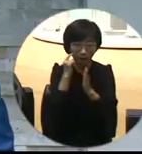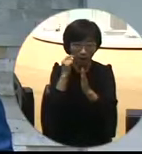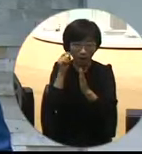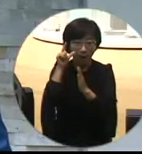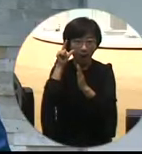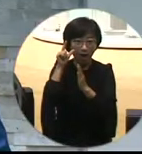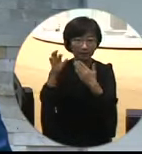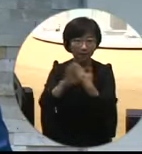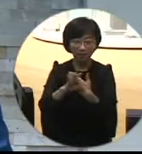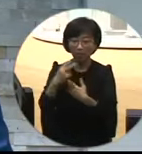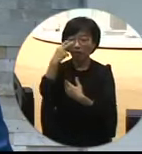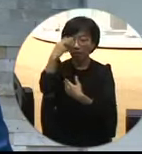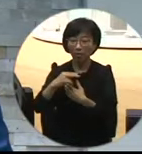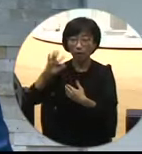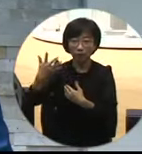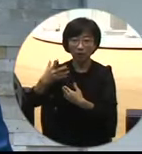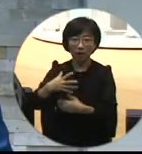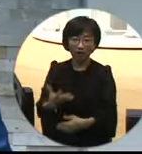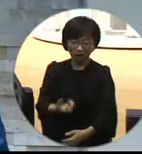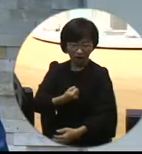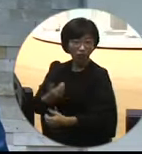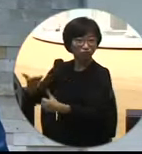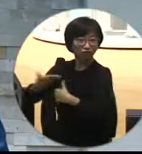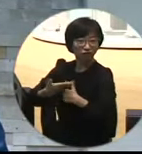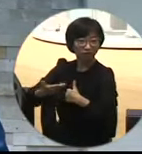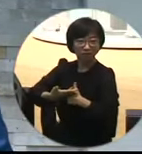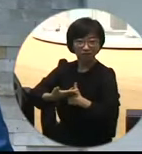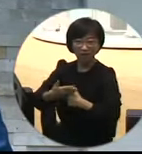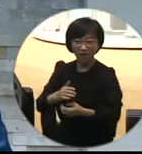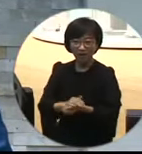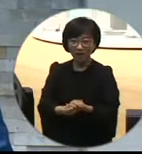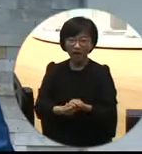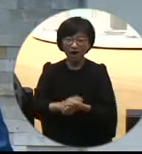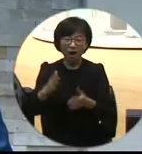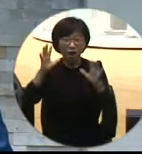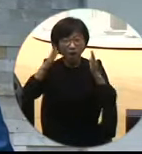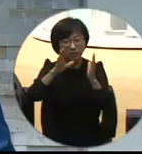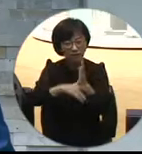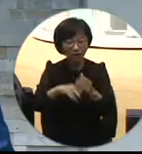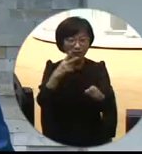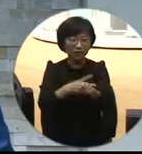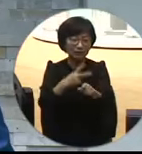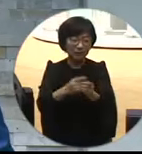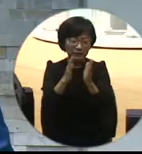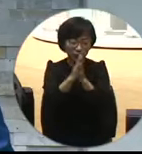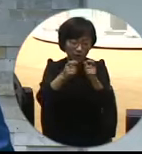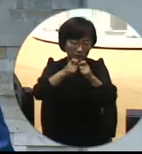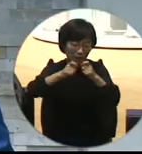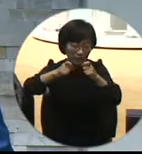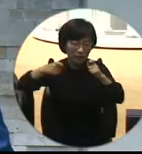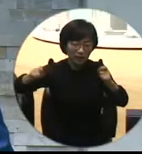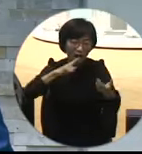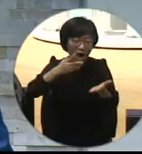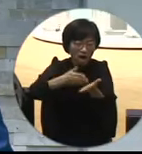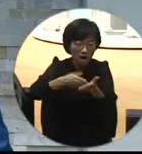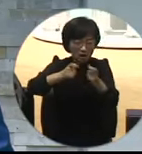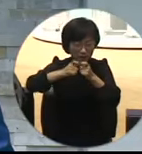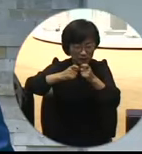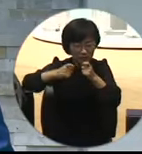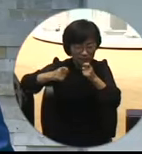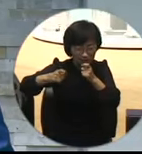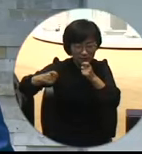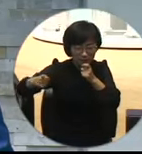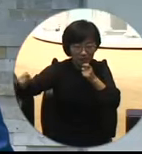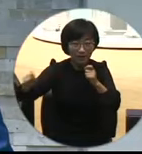눈 절대로 안 떴습니다. 어릴 때 선생님들 기도 길게 하면 얼마나 힘든지 몰라요. 애들 앞에 기도 30초만 해야